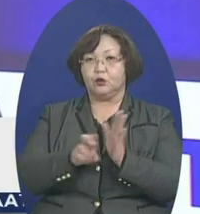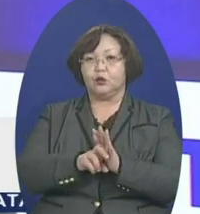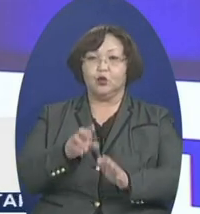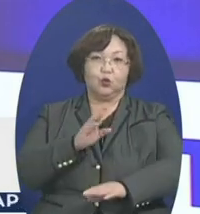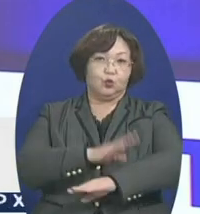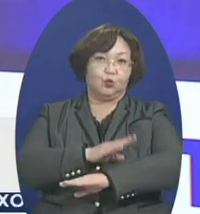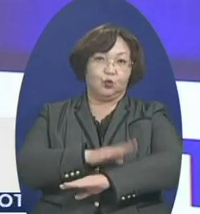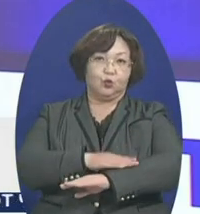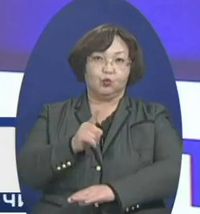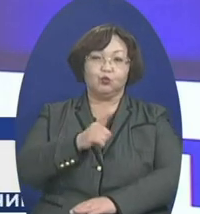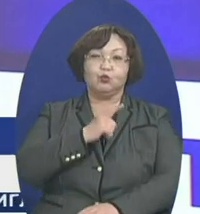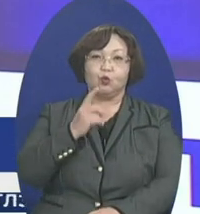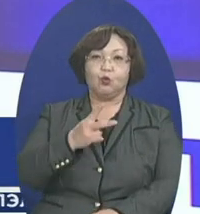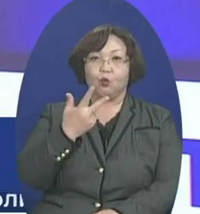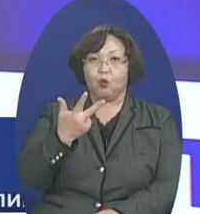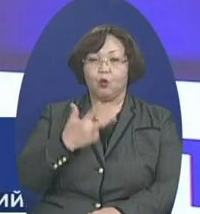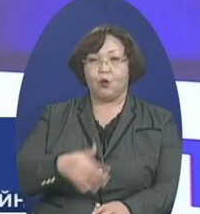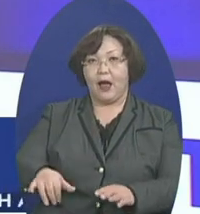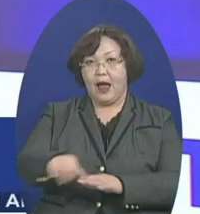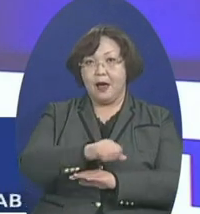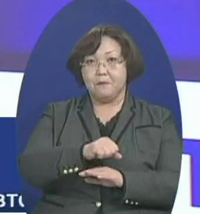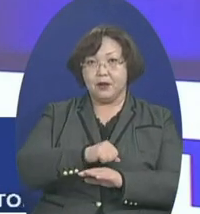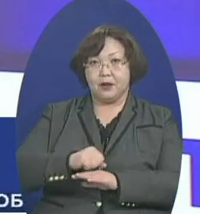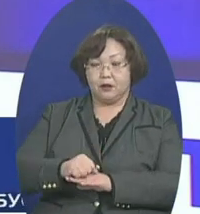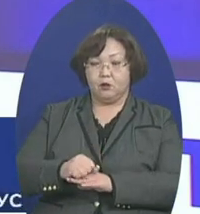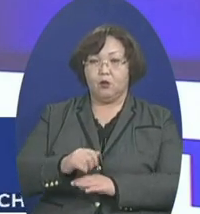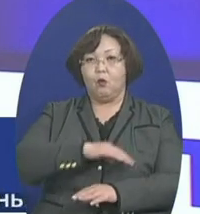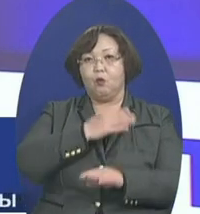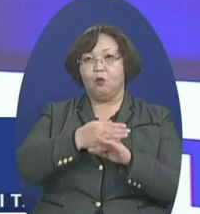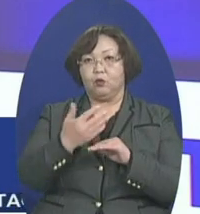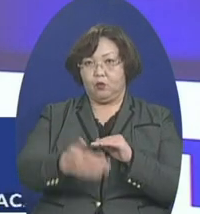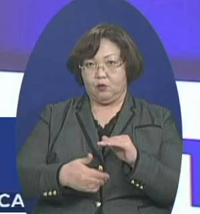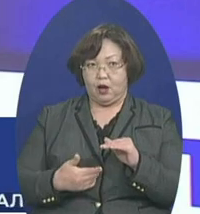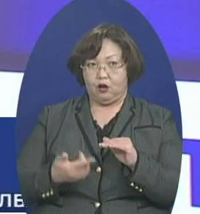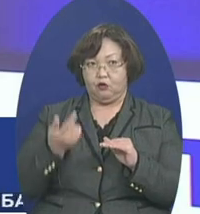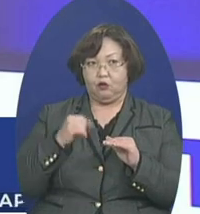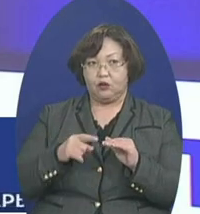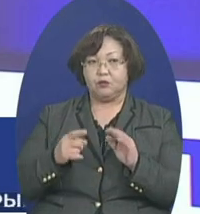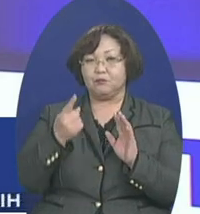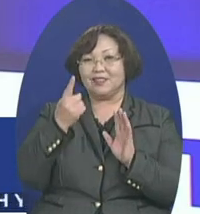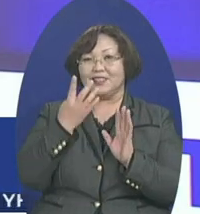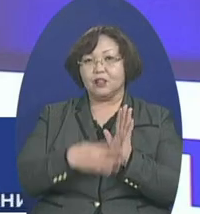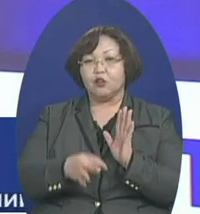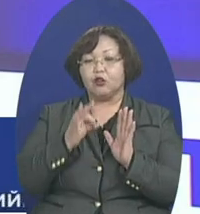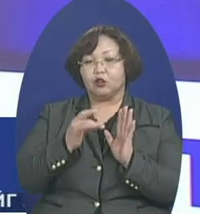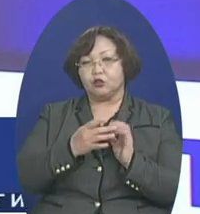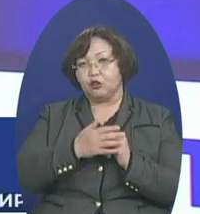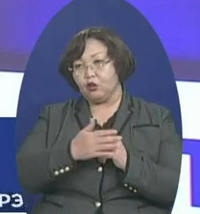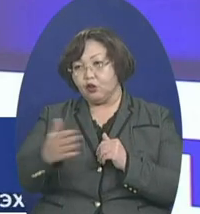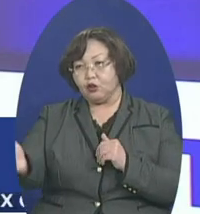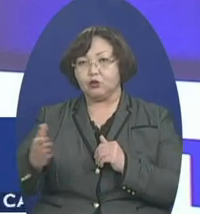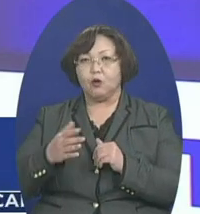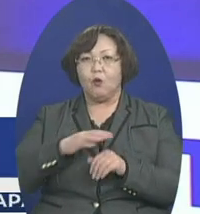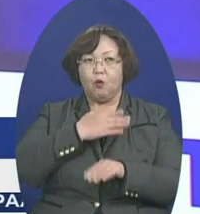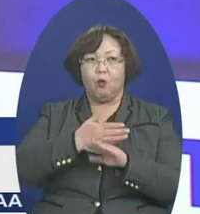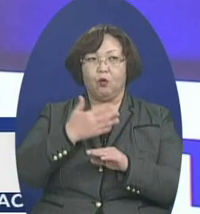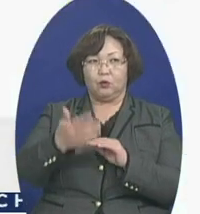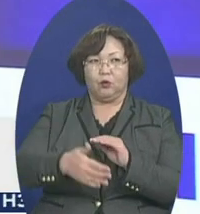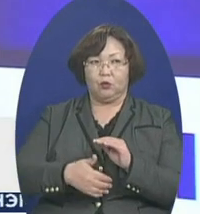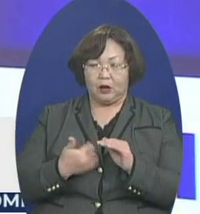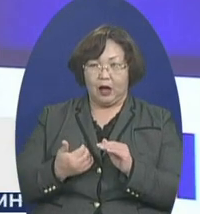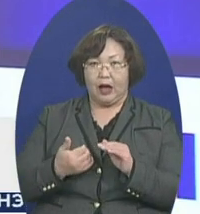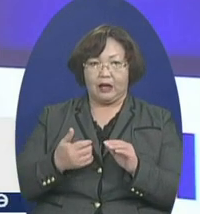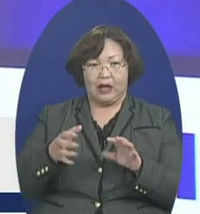гурван аймаг бол харьцангуй энэ уул уурхаан 90 оноос хойш энэ одоо талхилдалт энэ их уул уурхаан хөлд бол нэрвдэгүү аймаг гэж